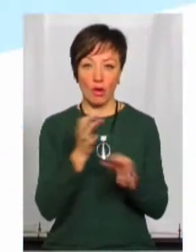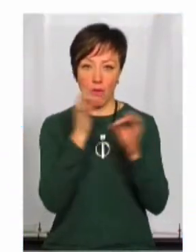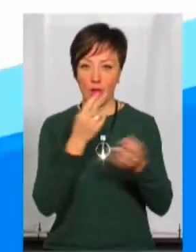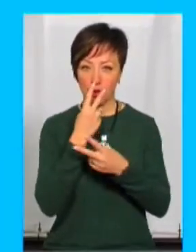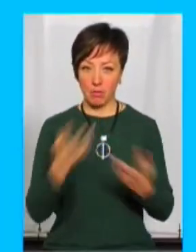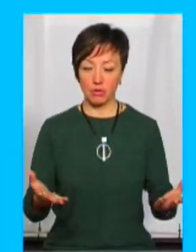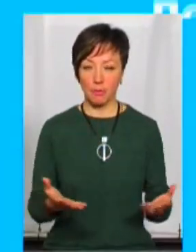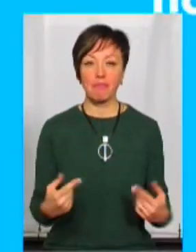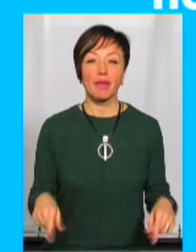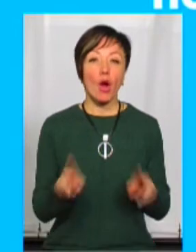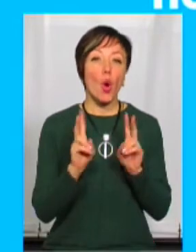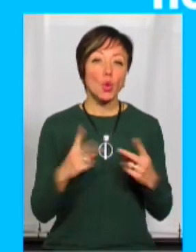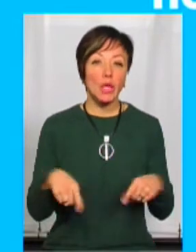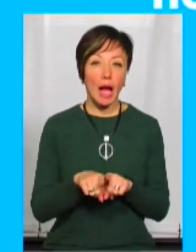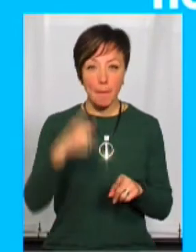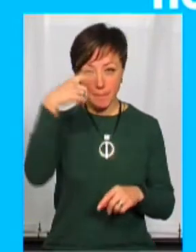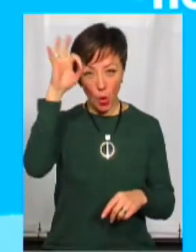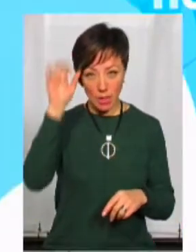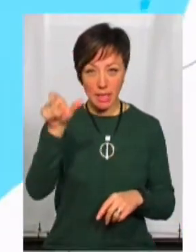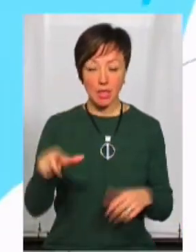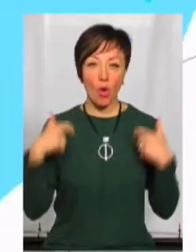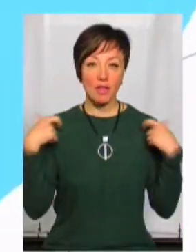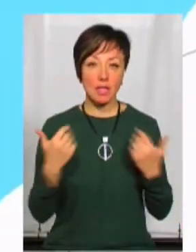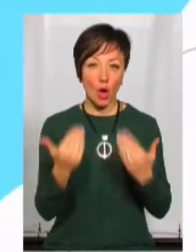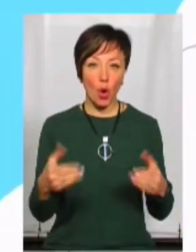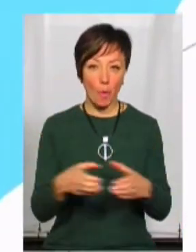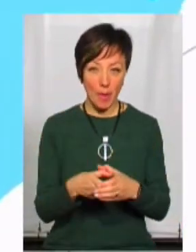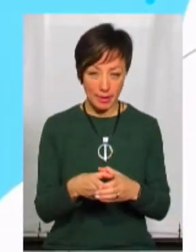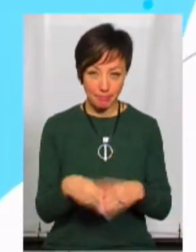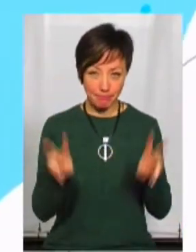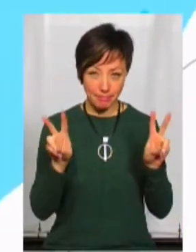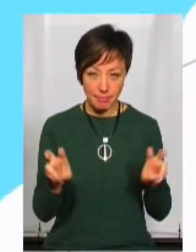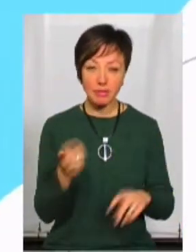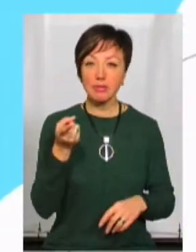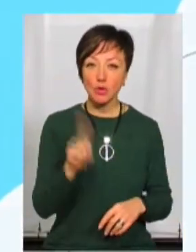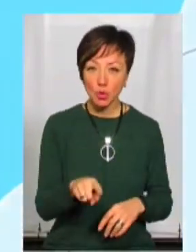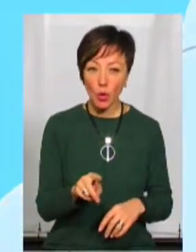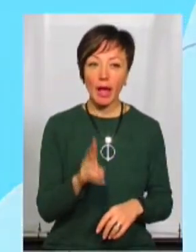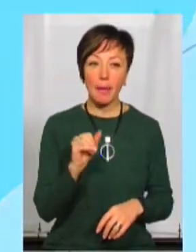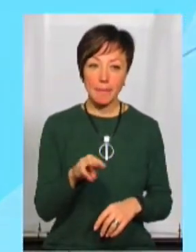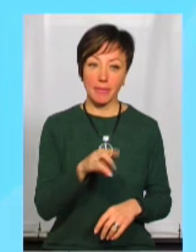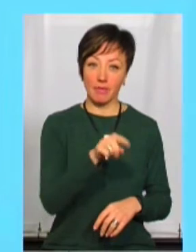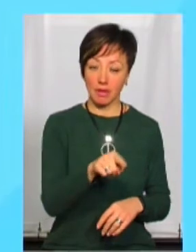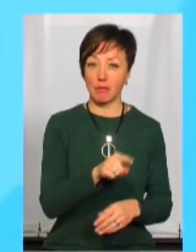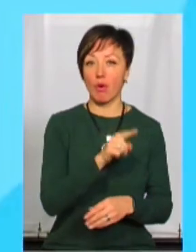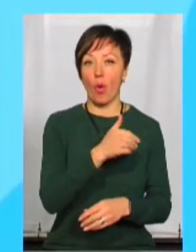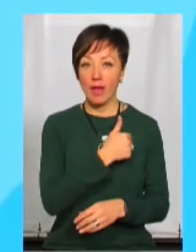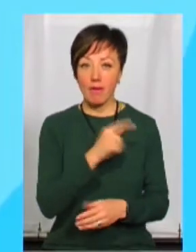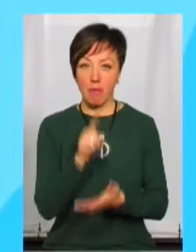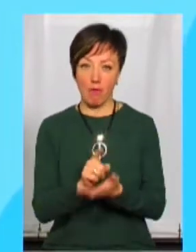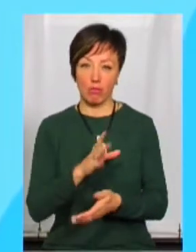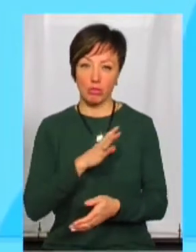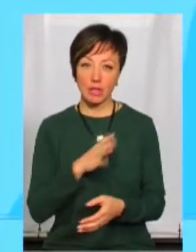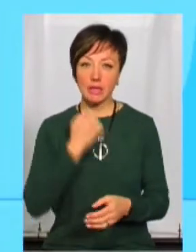бачив. Так, хто такий поліцейський офіцер громади? Поліцейський офіцер громади – це той, ким Андрій хотів і мав би бути.